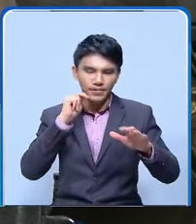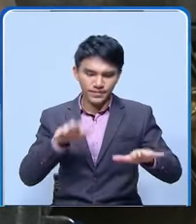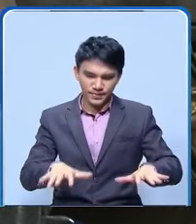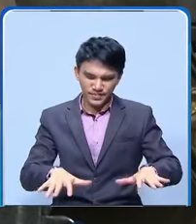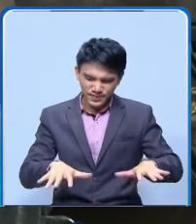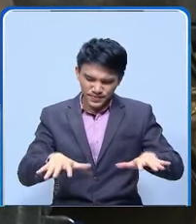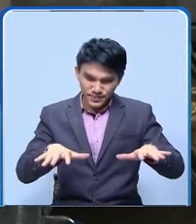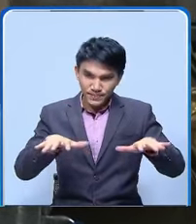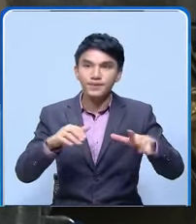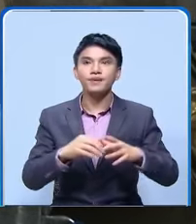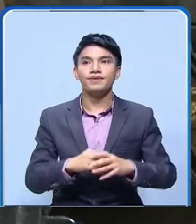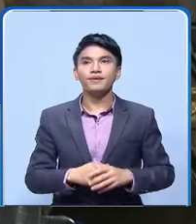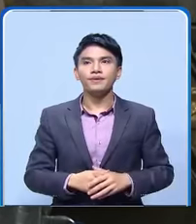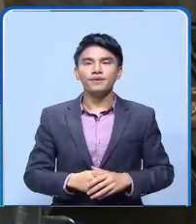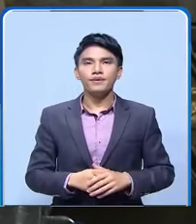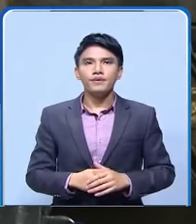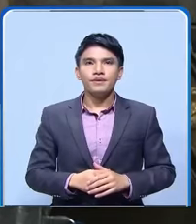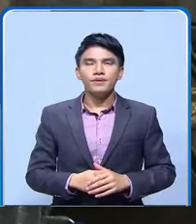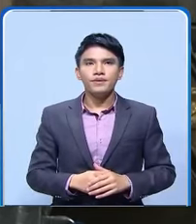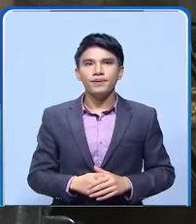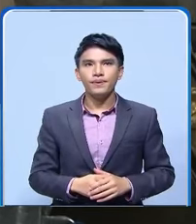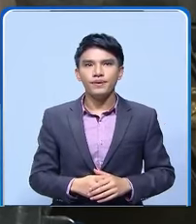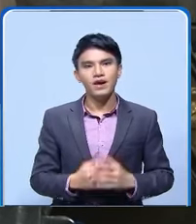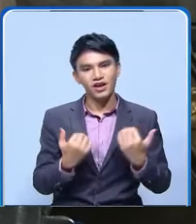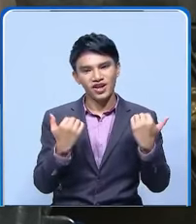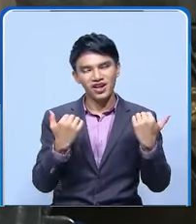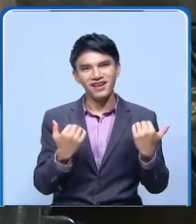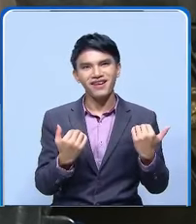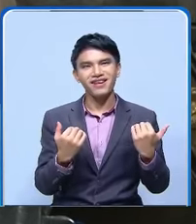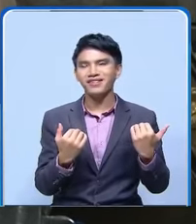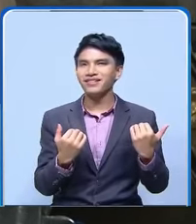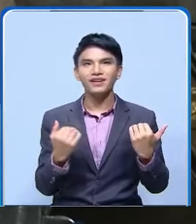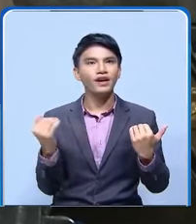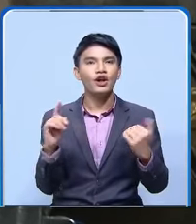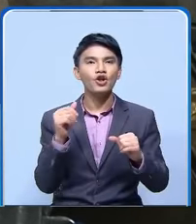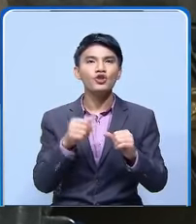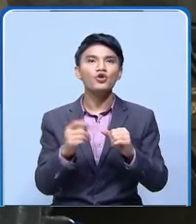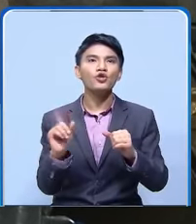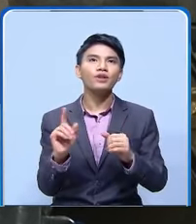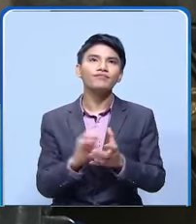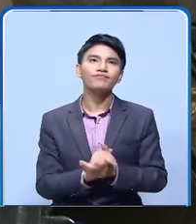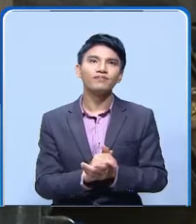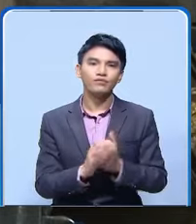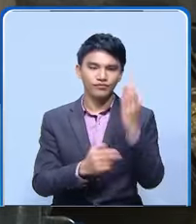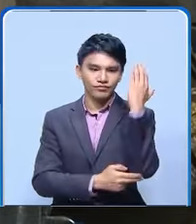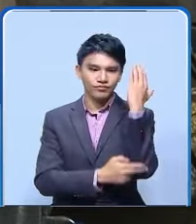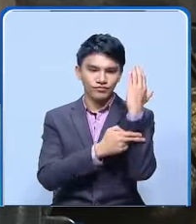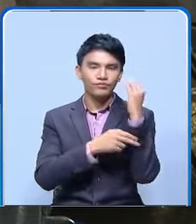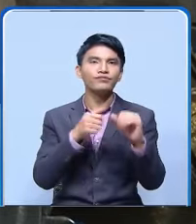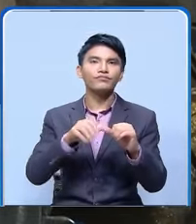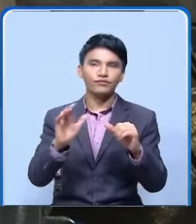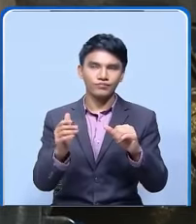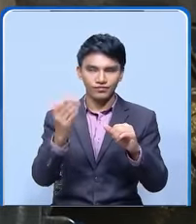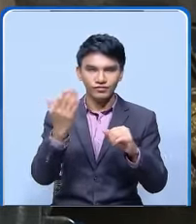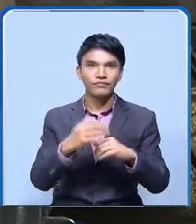ขึ้นเรื่อยๆ คร ับ เจ้า แล้วออกมานี่จะไปอยู ่จะไปอยู่ที่โรงแรมมิกาโฮม